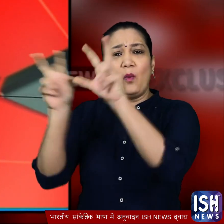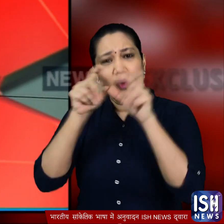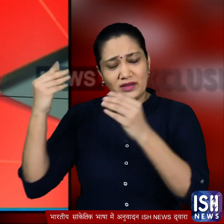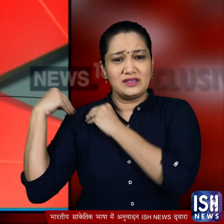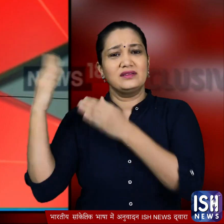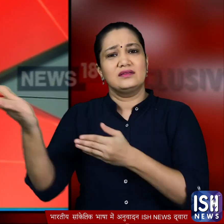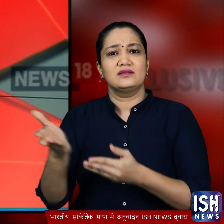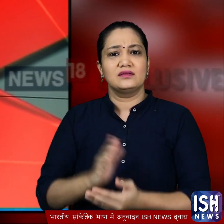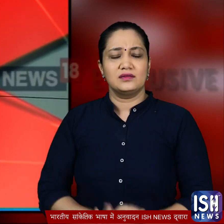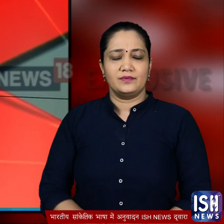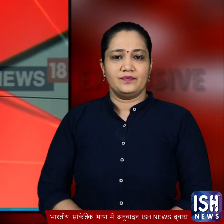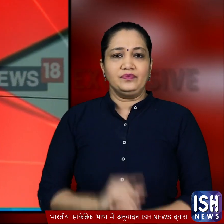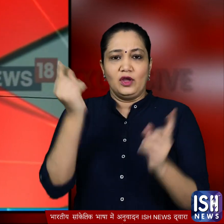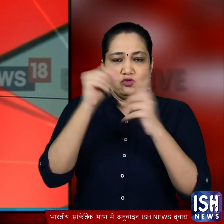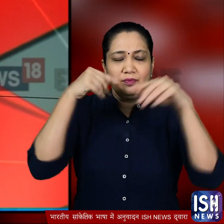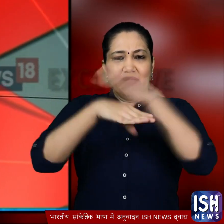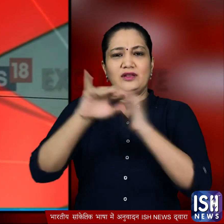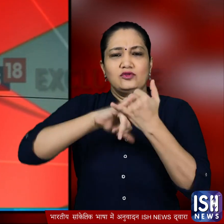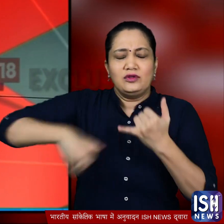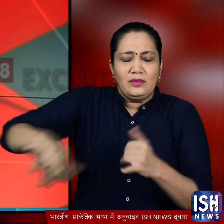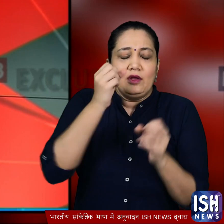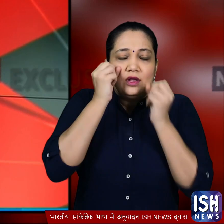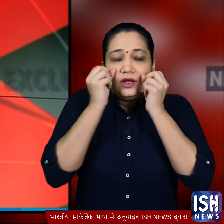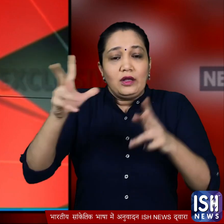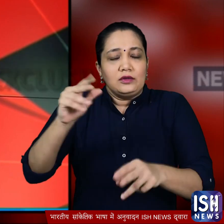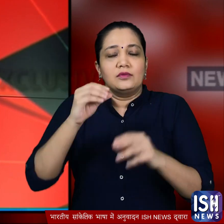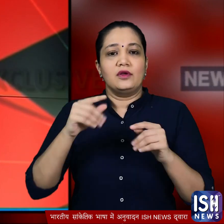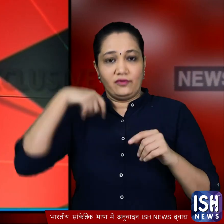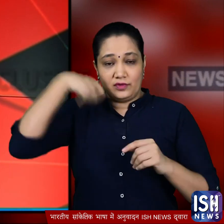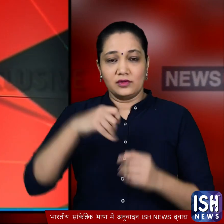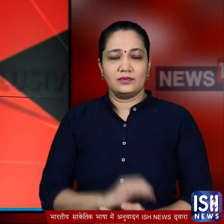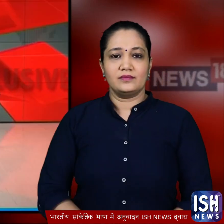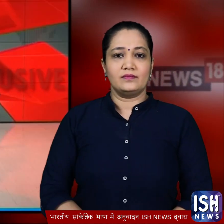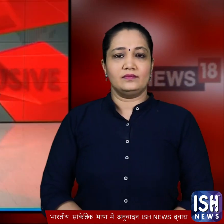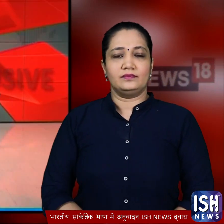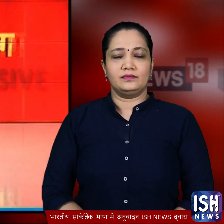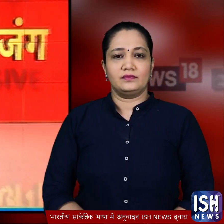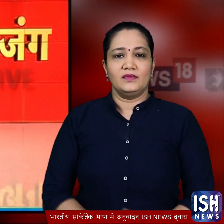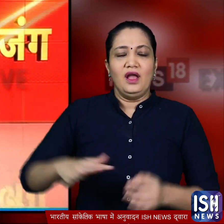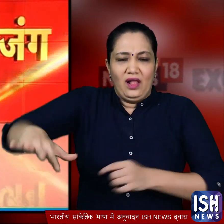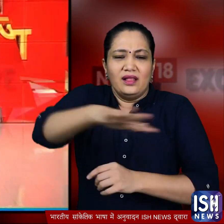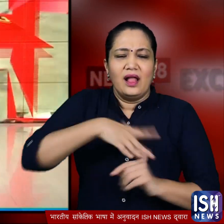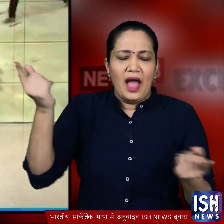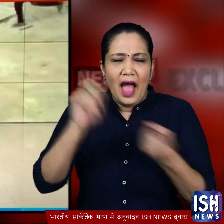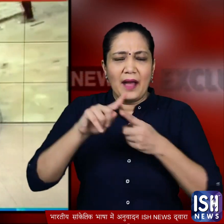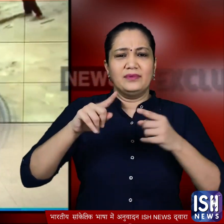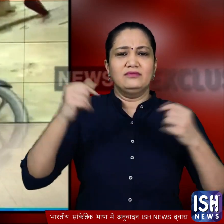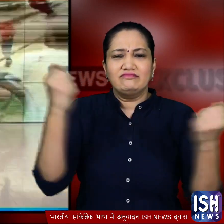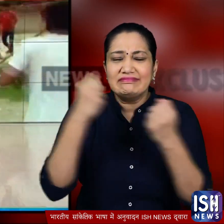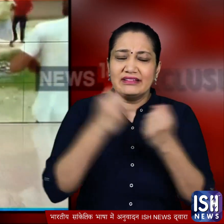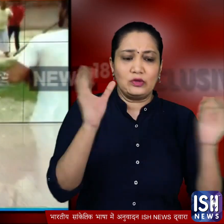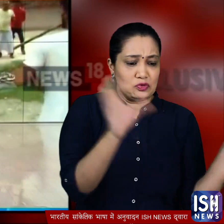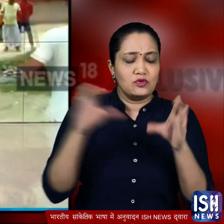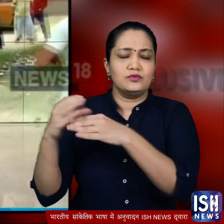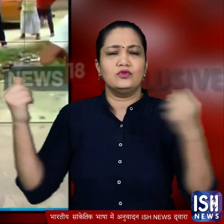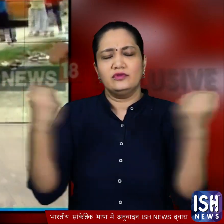है। उत्तर प्रदेश के सुल्तानपुर से रोंगटे खड़े कर देने वाली कुछ तस्वीरें सामने आई, जहां जमीन के विवाद में दो पक्षों में मारपीट हो